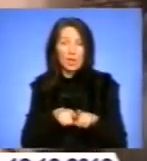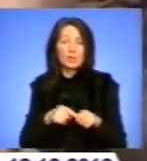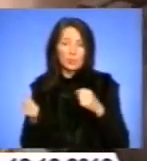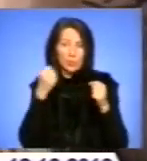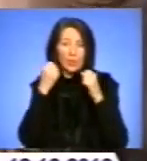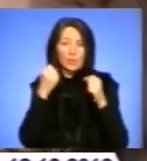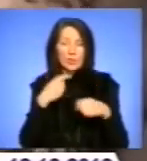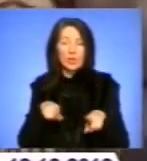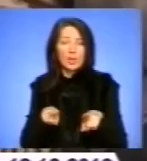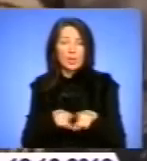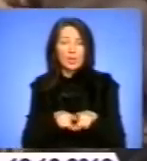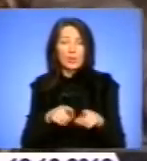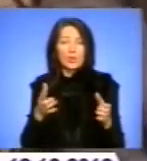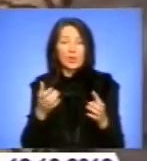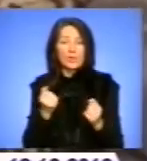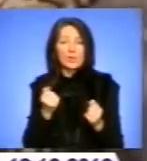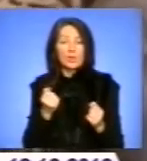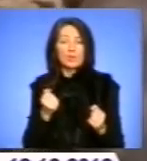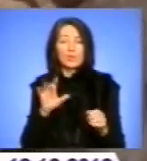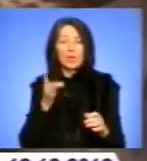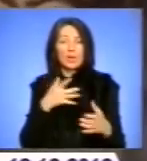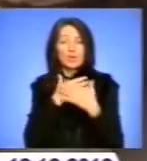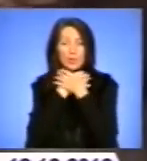попав. Ну я такий його взяв.